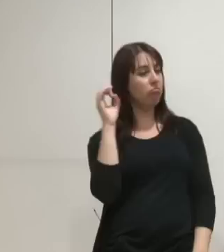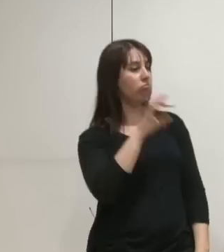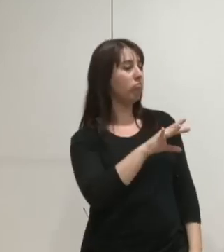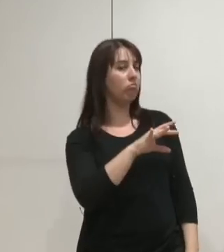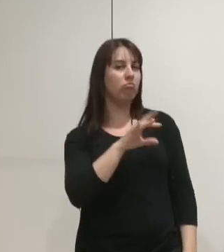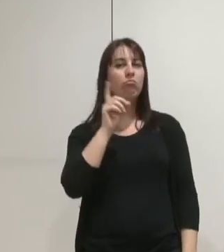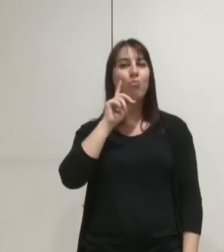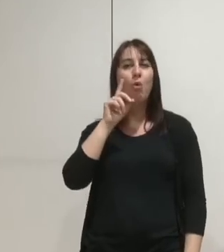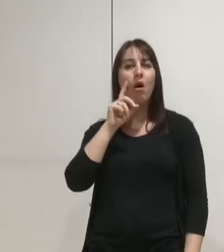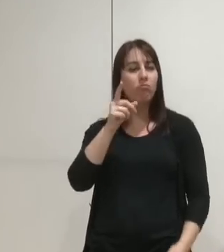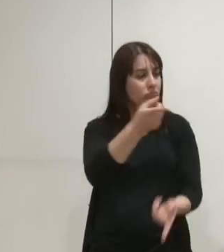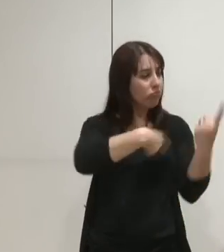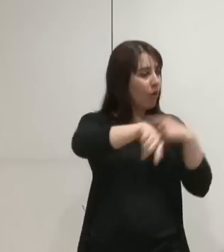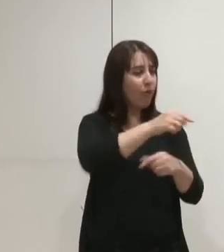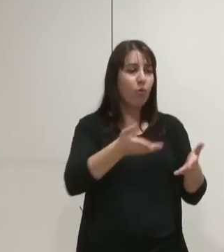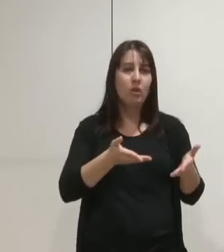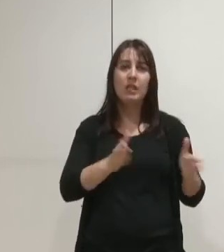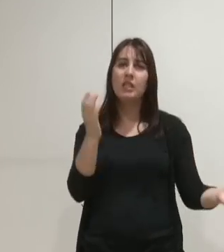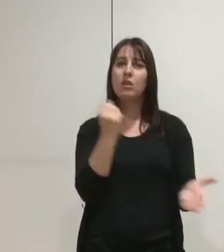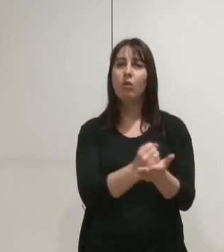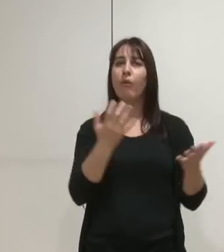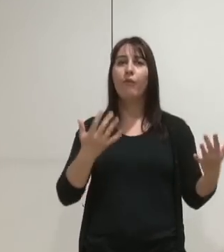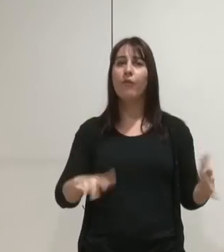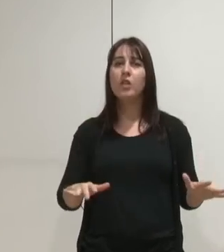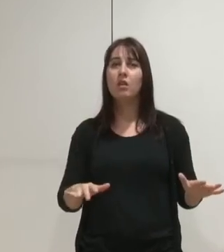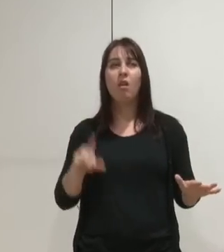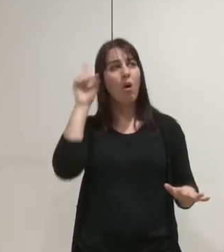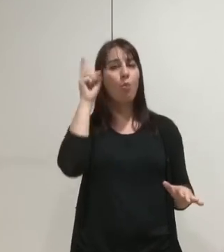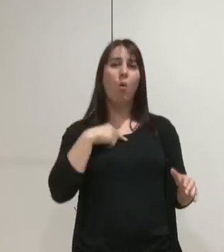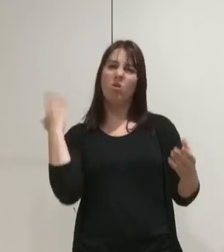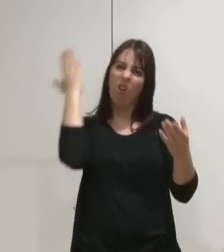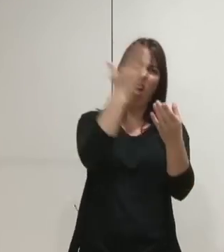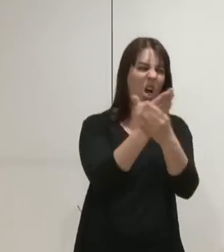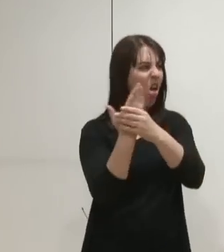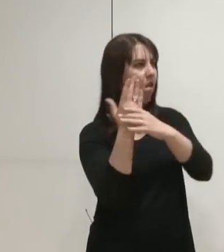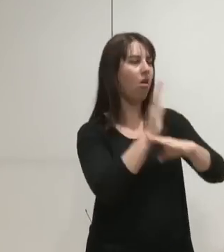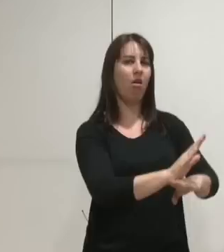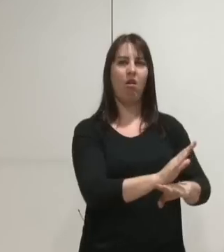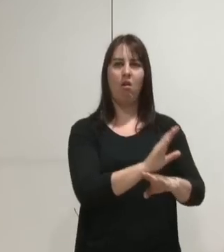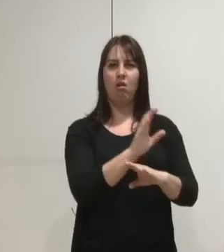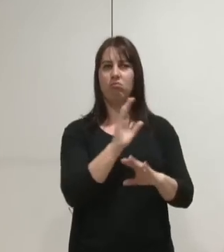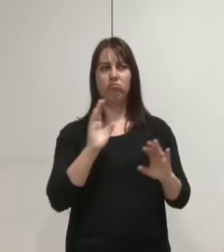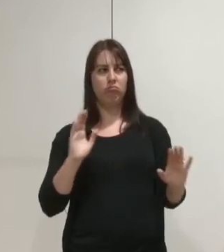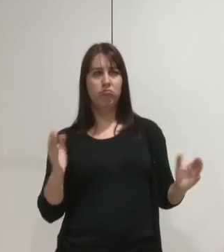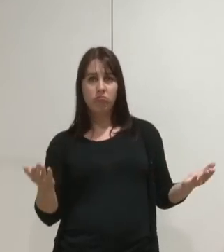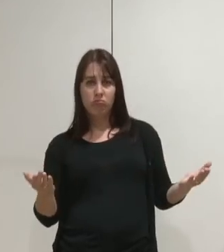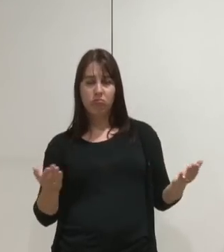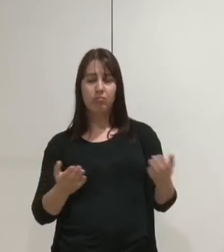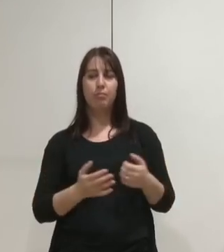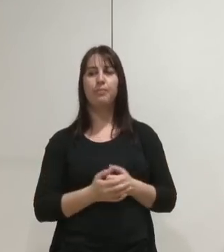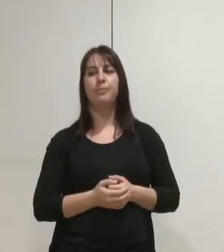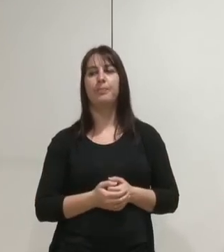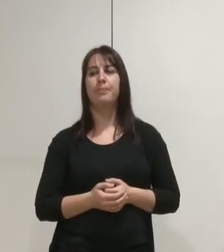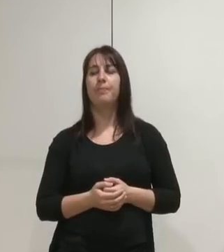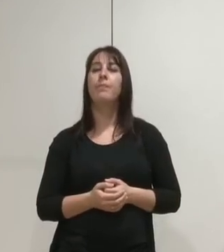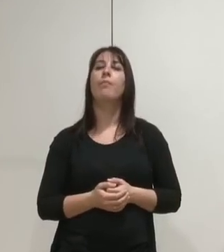à partir du moment où vous avez pris la décision de le faire à cette à cette manifestation cela